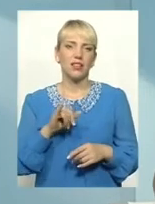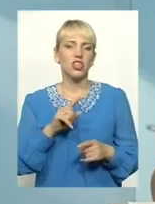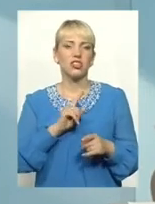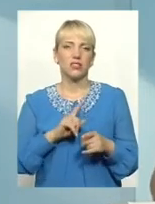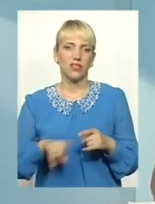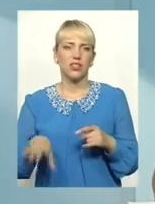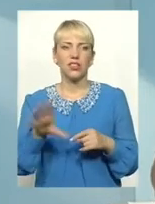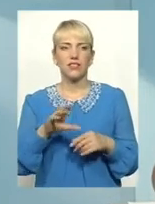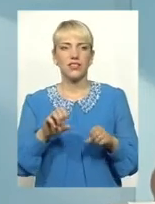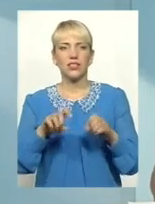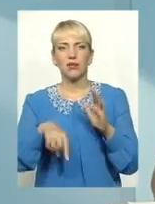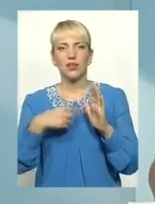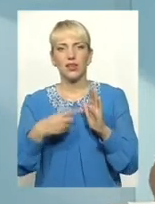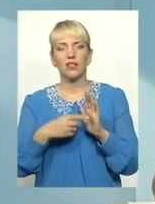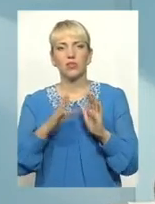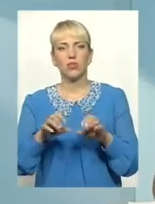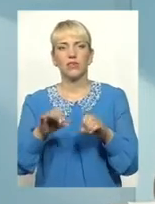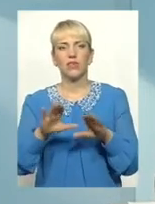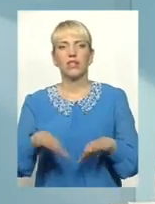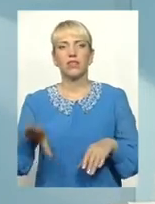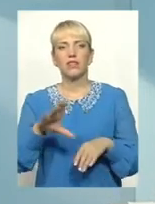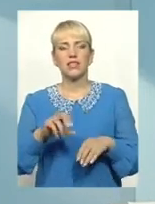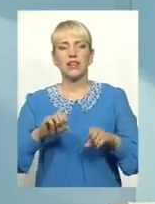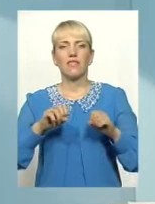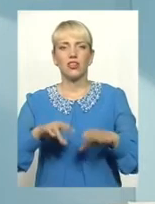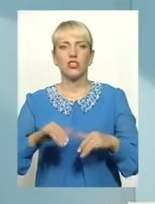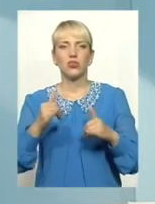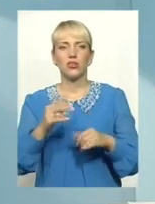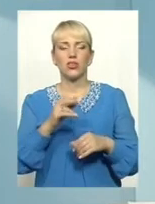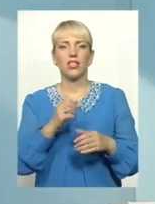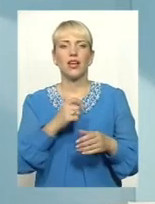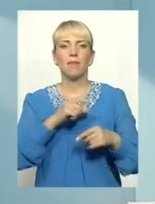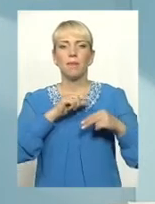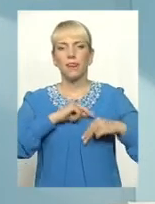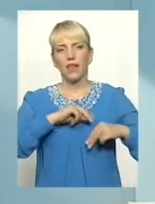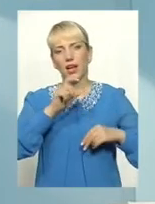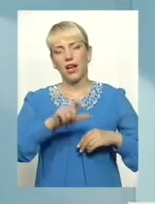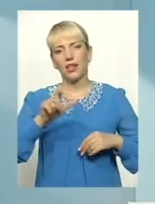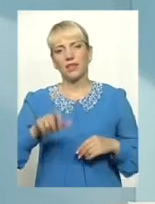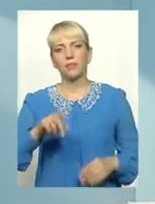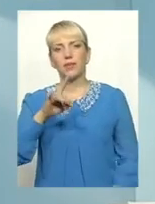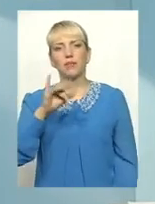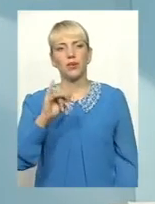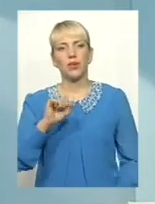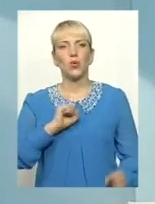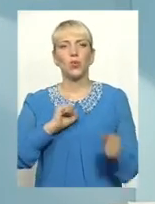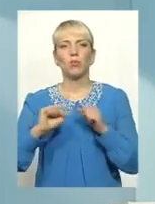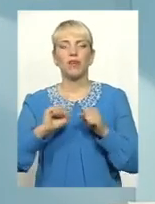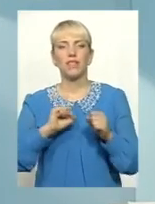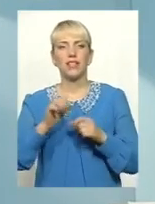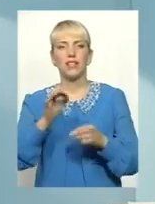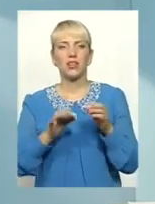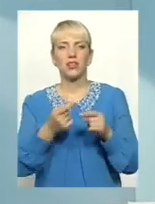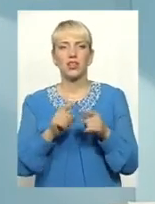питання вирішаться, тому що все вирішують сьогодні кадри. Далі, при управлінні екологією, тому що це порятунок тварин, це